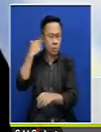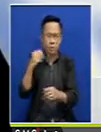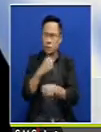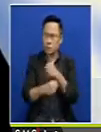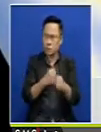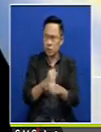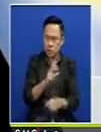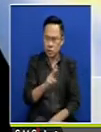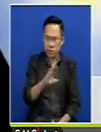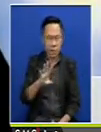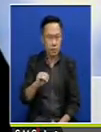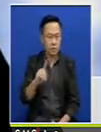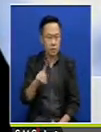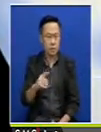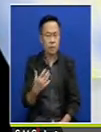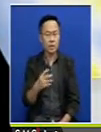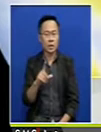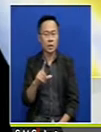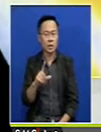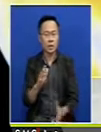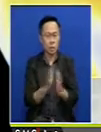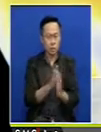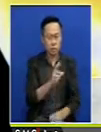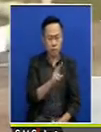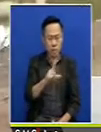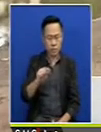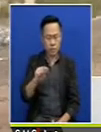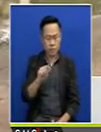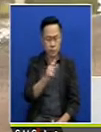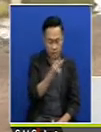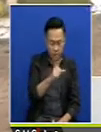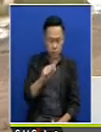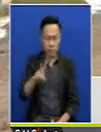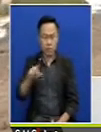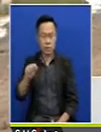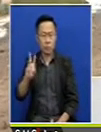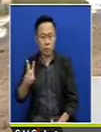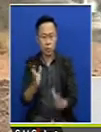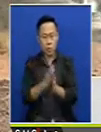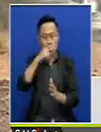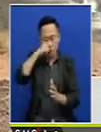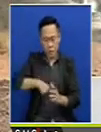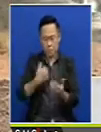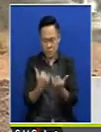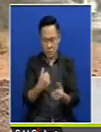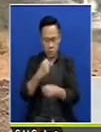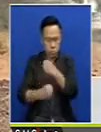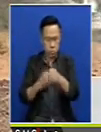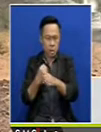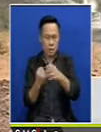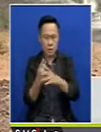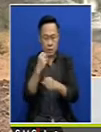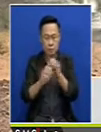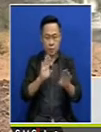ในปี2541และปี2526นะครับส่วนภัยแล้งในประเทศไทยถือว่ารุนแรงที่สุดนับตั้งแต่ปี